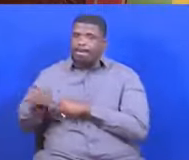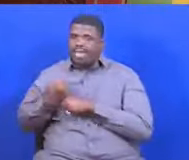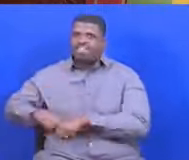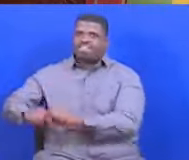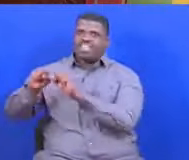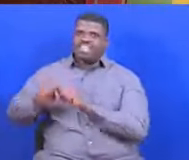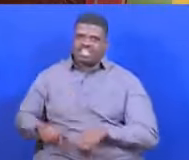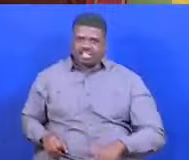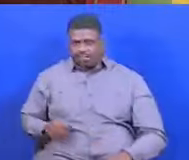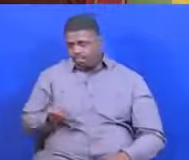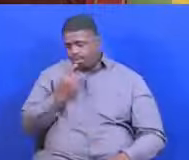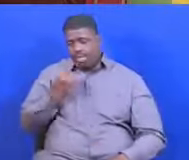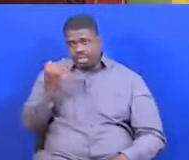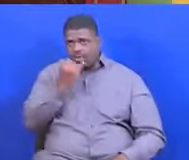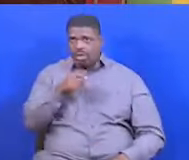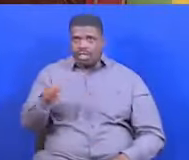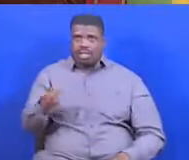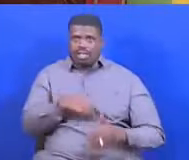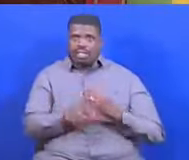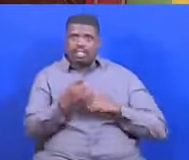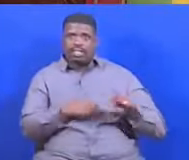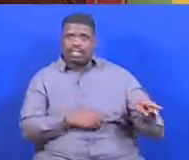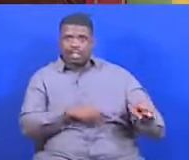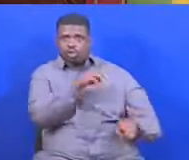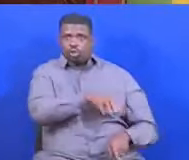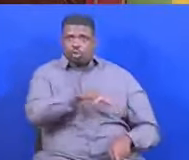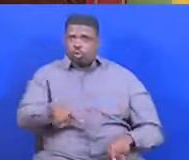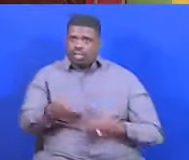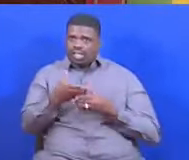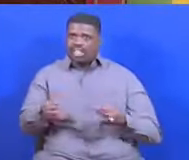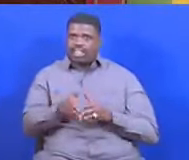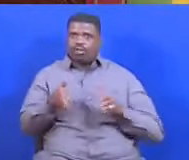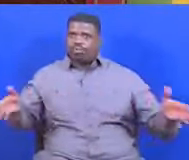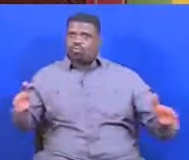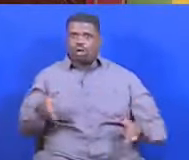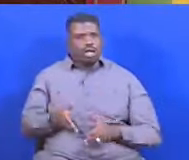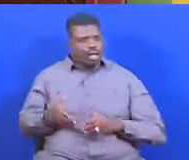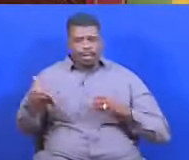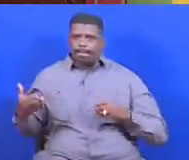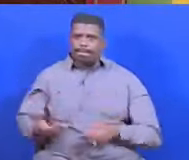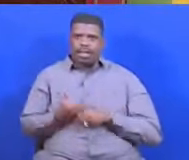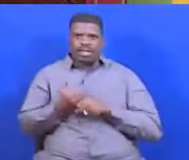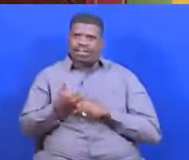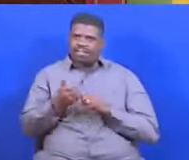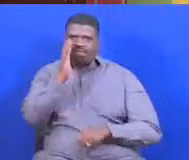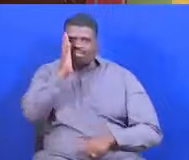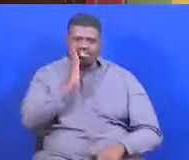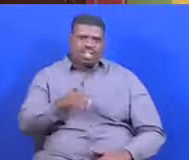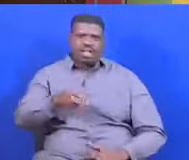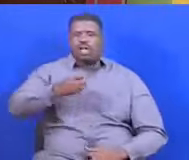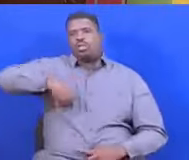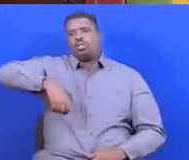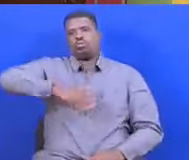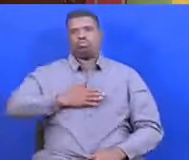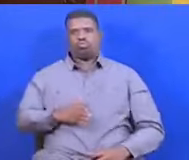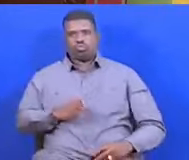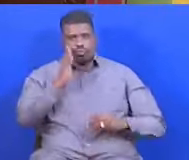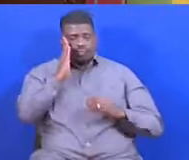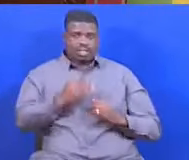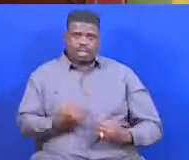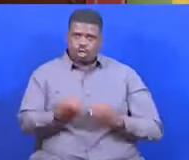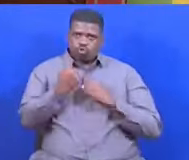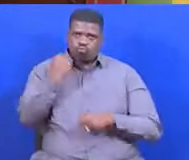Madawa haya yangeingia sokoni, athari kubwa sana zingetokea kwa vijana wetu. Wote tunafahamu kwamba vijana ni nguvu